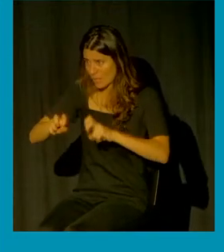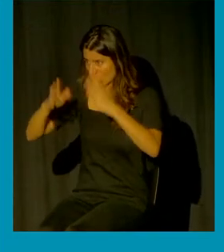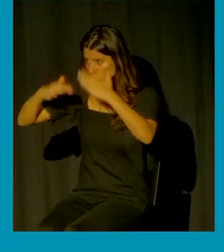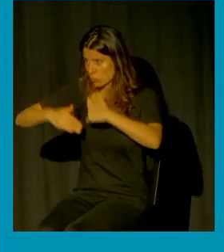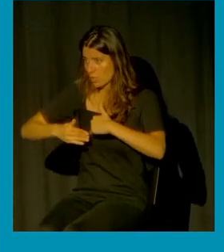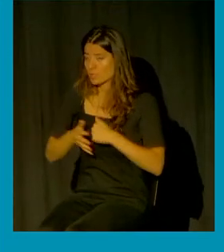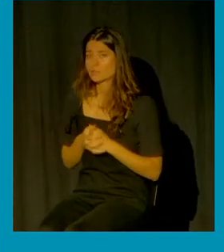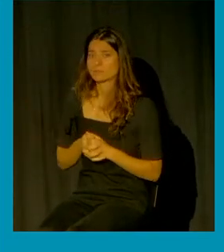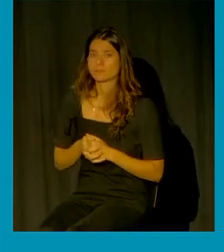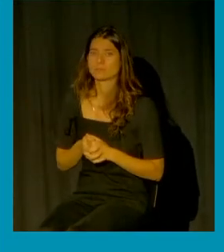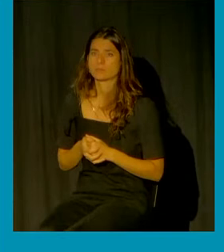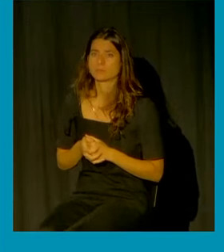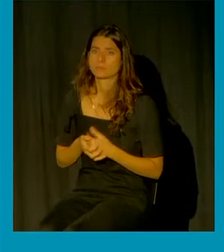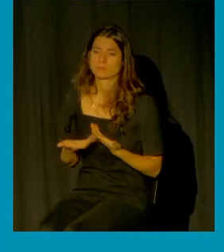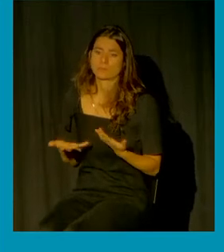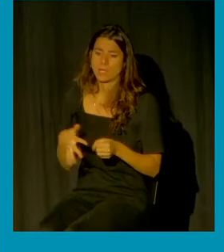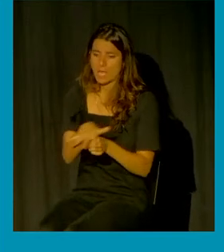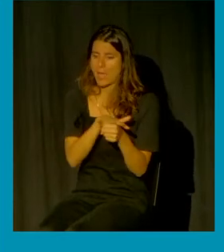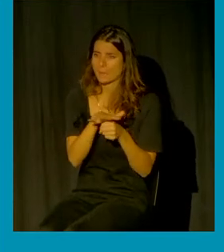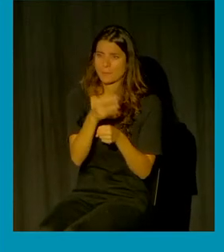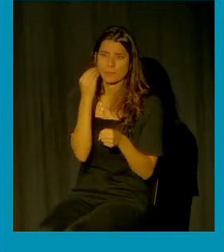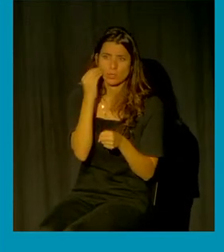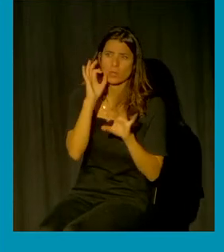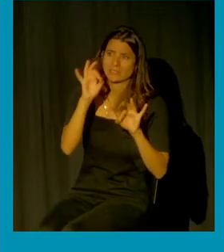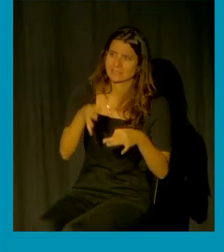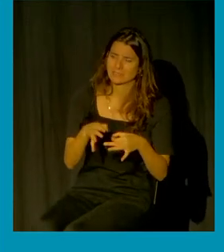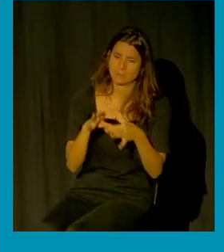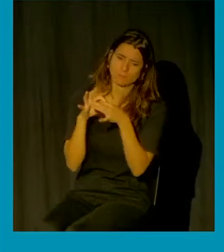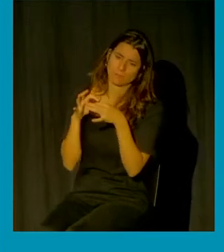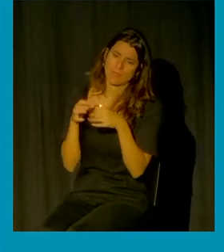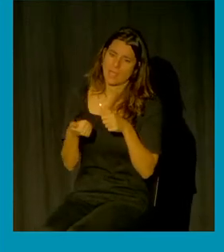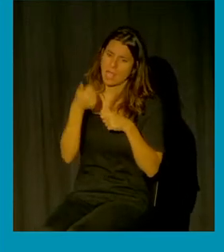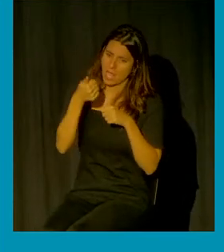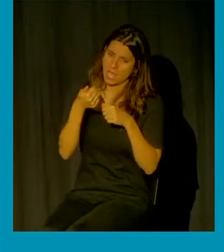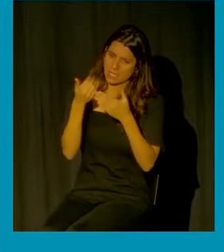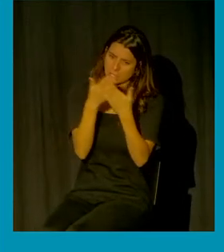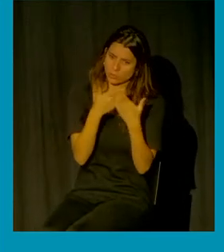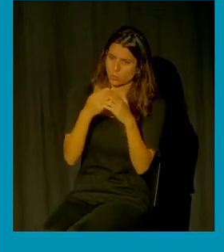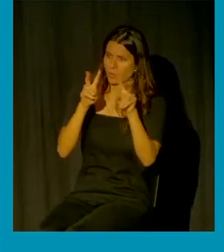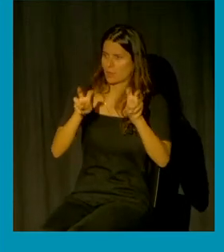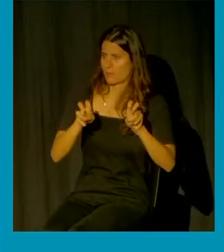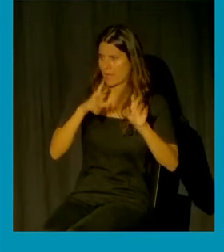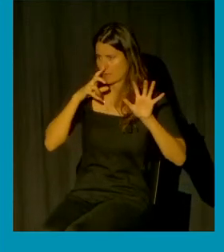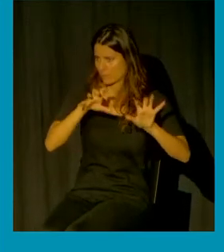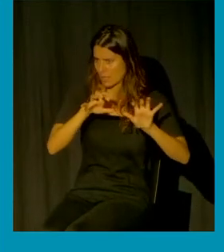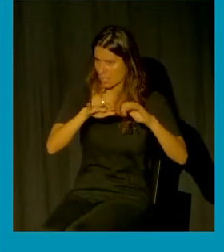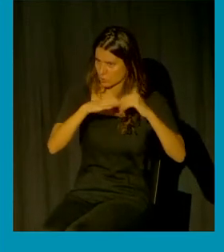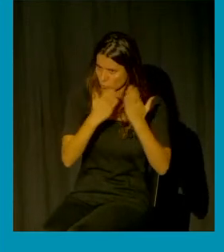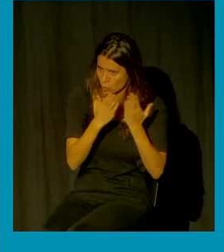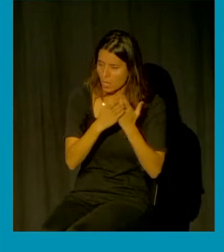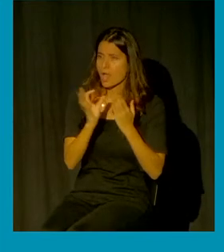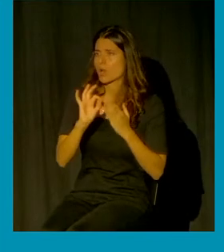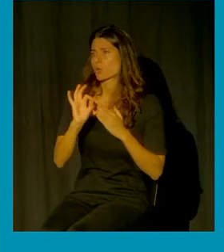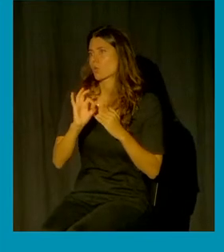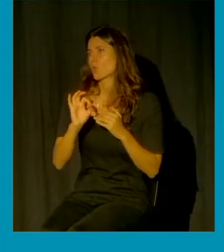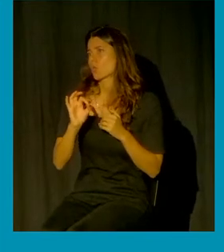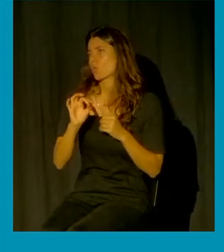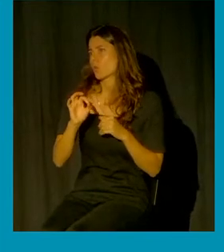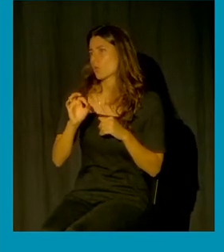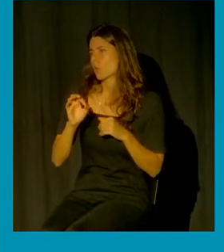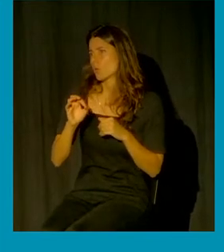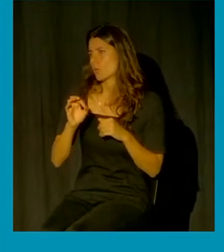hi ha literatura que té a veure per exemple amb l'assetjament escolar o fins i tot amb l'assetjament a determinades parlamentàries o càrrecs